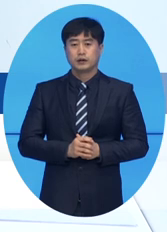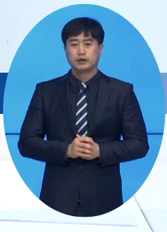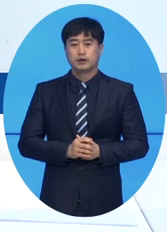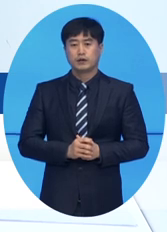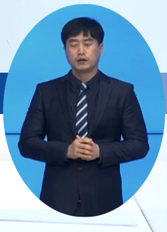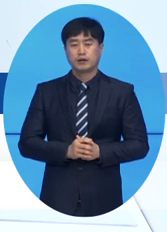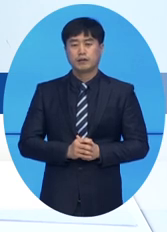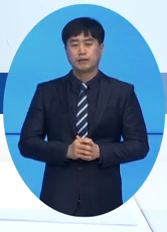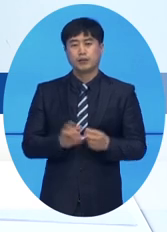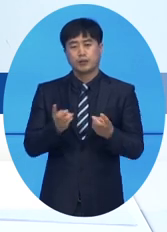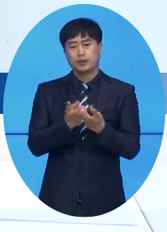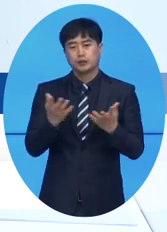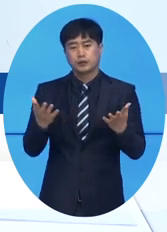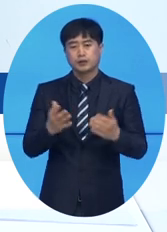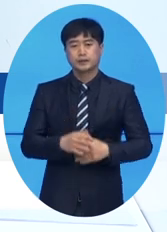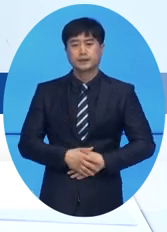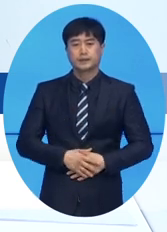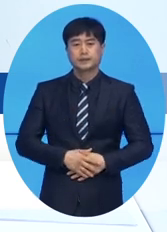막 막막하긴 한데